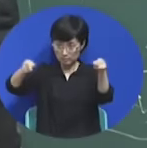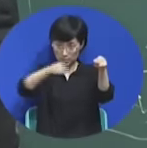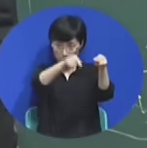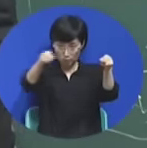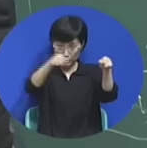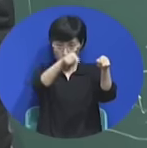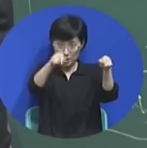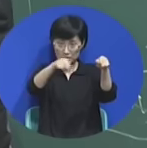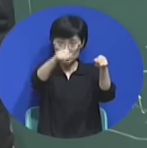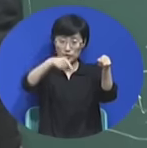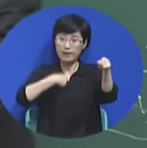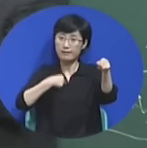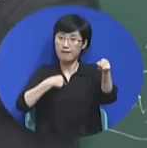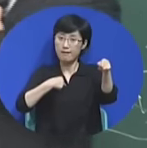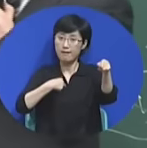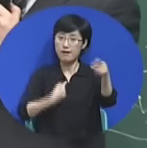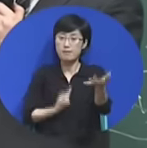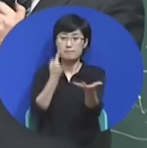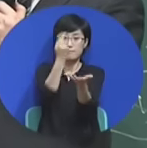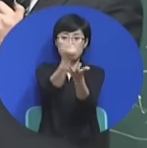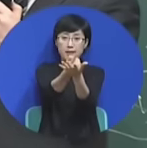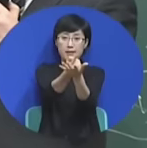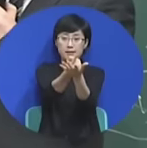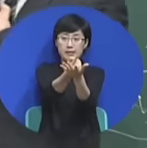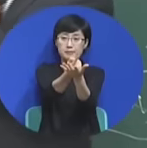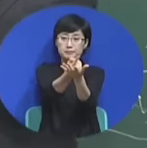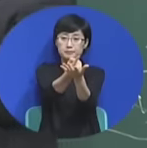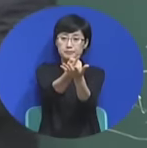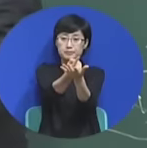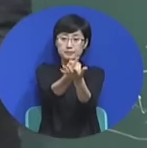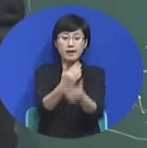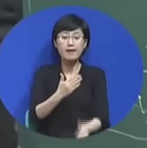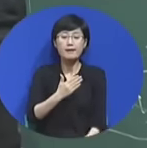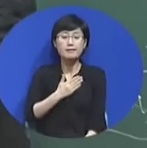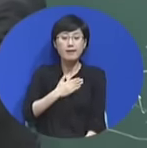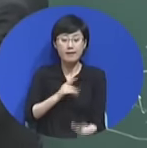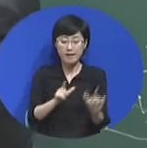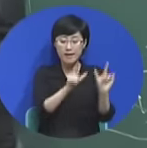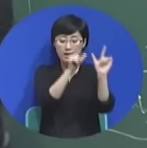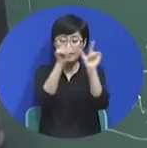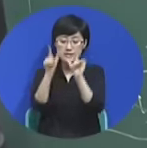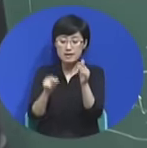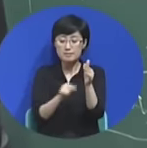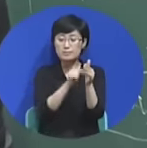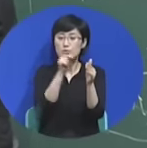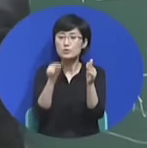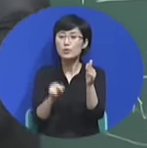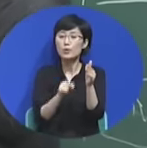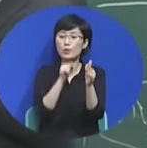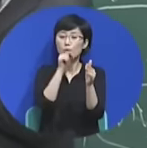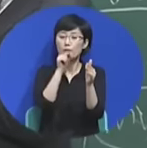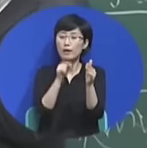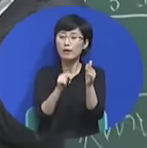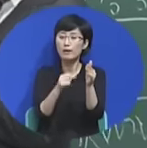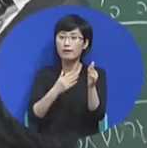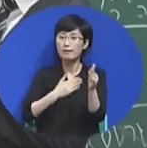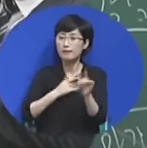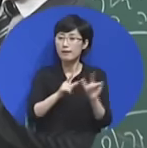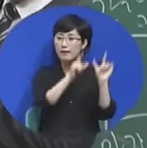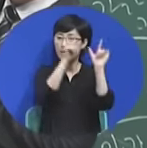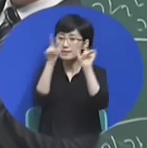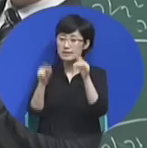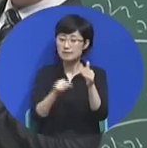거예요. 是在我是在这里面. 그렇죠. 对不对? 나의 인생 속에 하나님은 뭐를 집어넣어요?